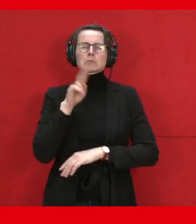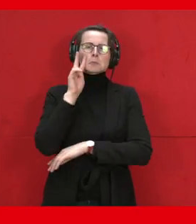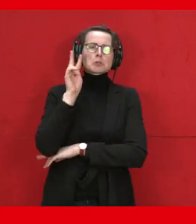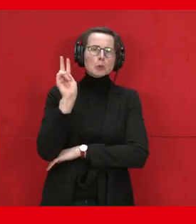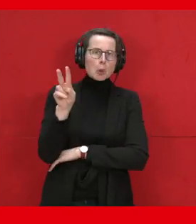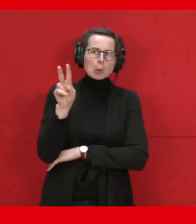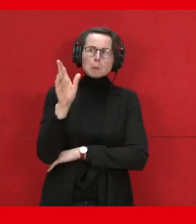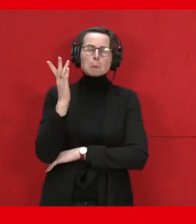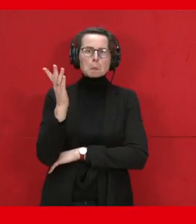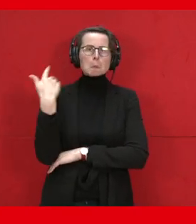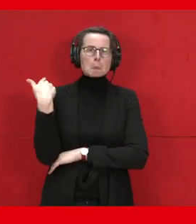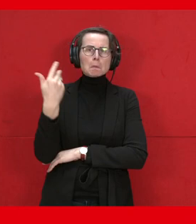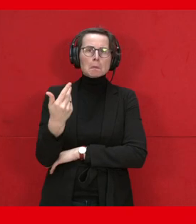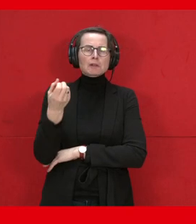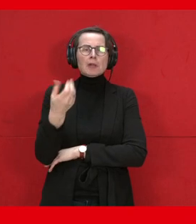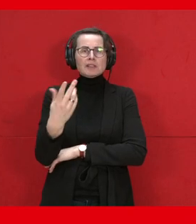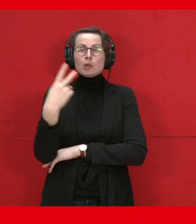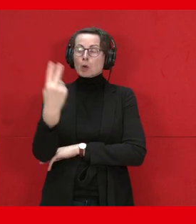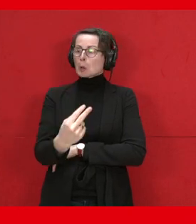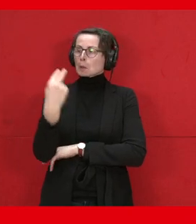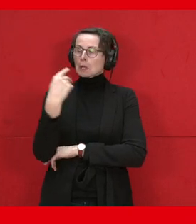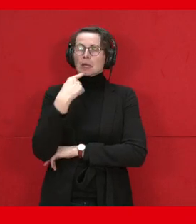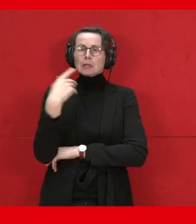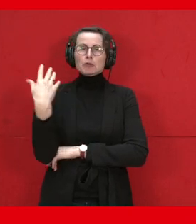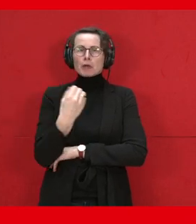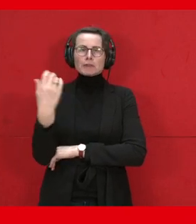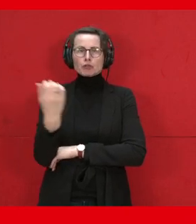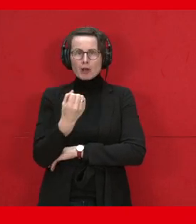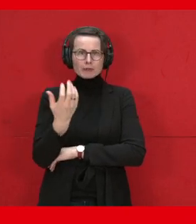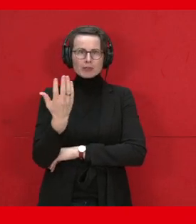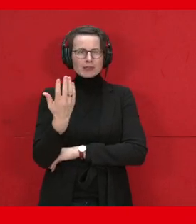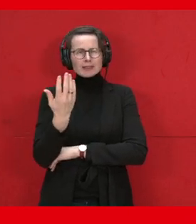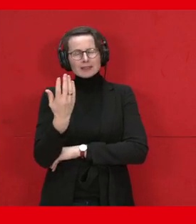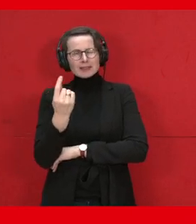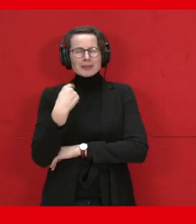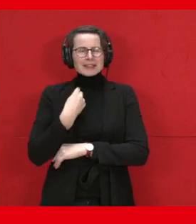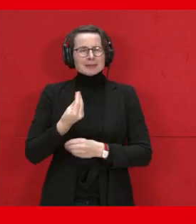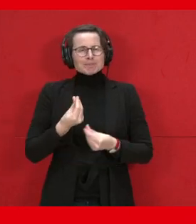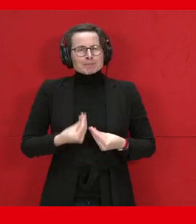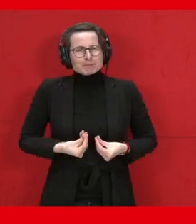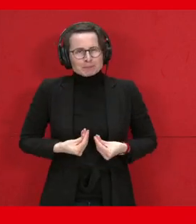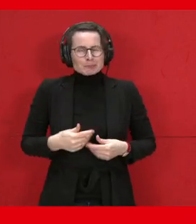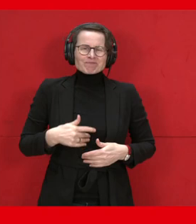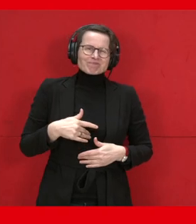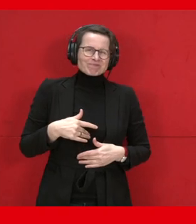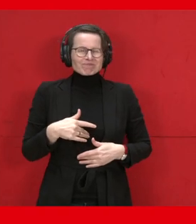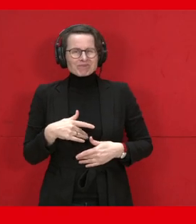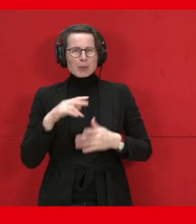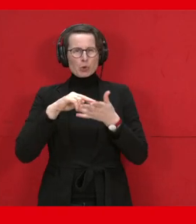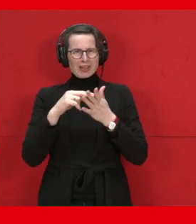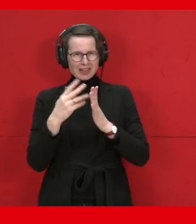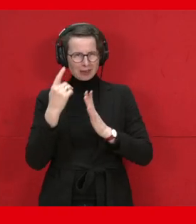in den letzten Jahren gesehen haben. Wenn ich sagen sollte, was bedrückt mich an der Politik am allermeisten, dass da immer